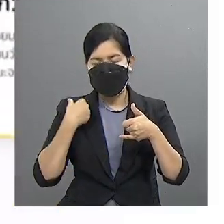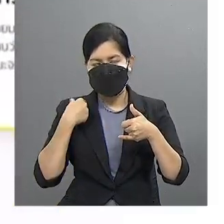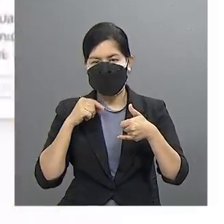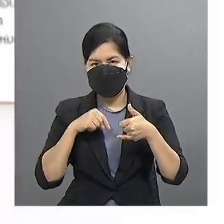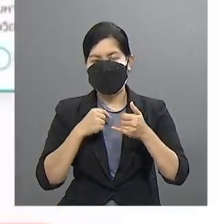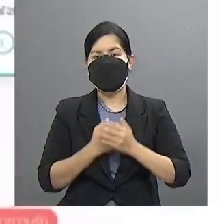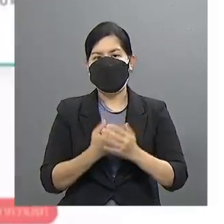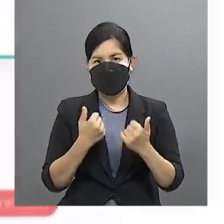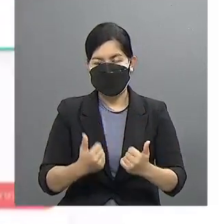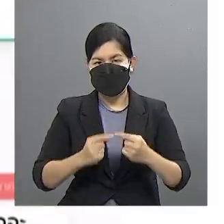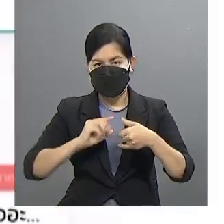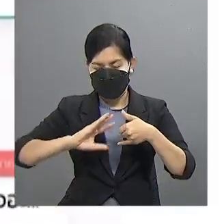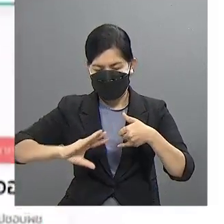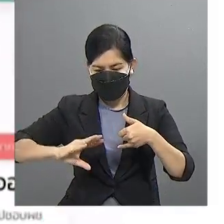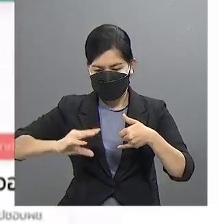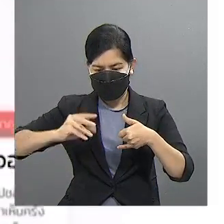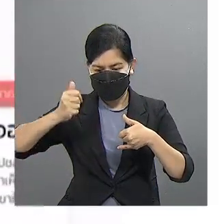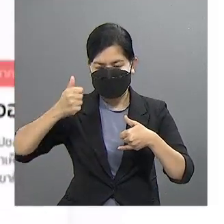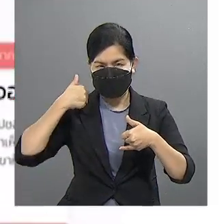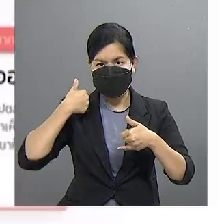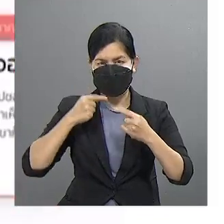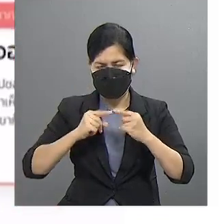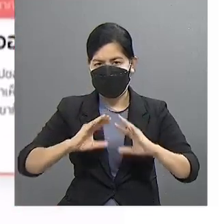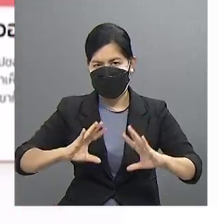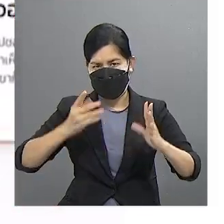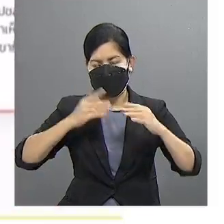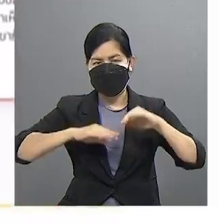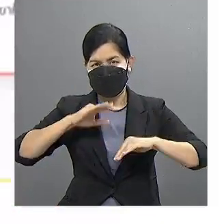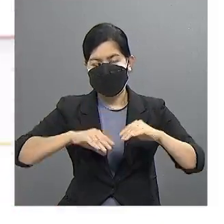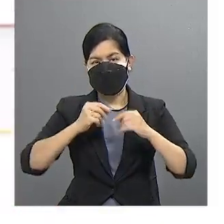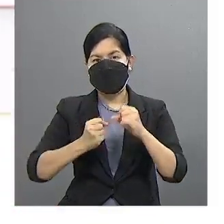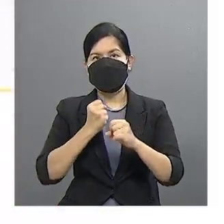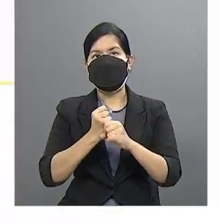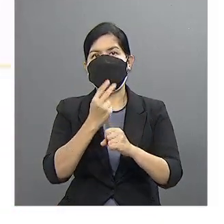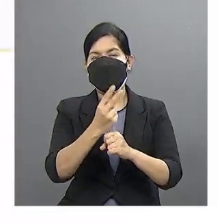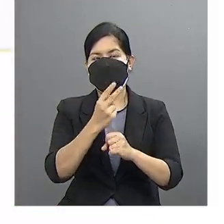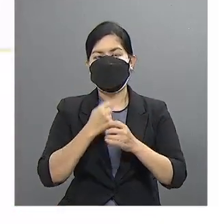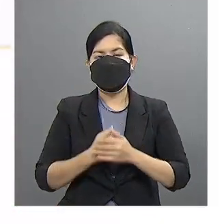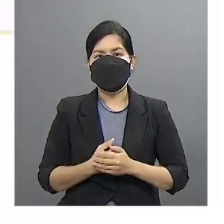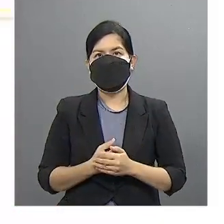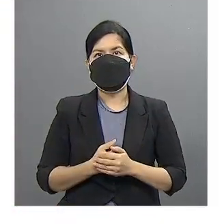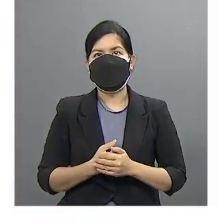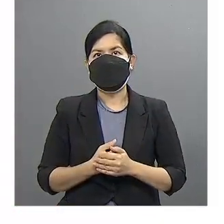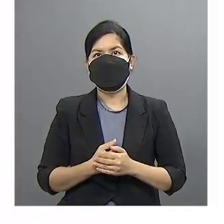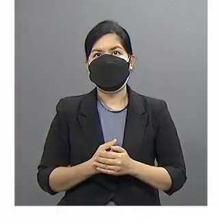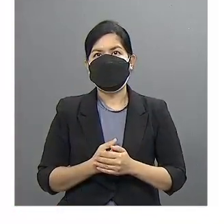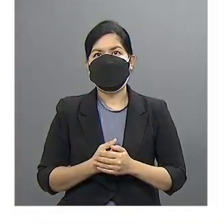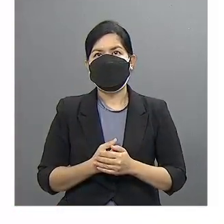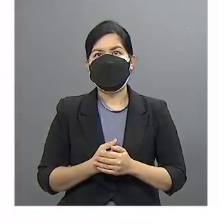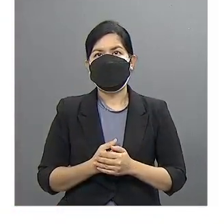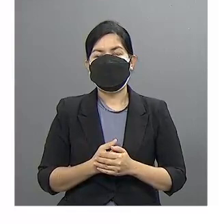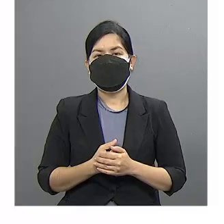แล้วแล้วก็หายมาได้ประมาณ2ปีแล้วครับผม ค ือเราสองคนเรื่องนี้เหมือนกัน ค่ะ